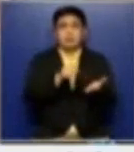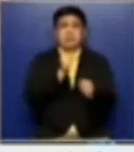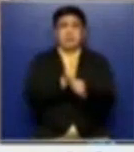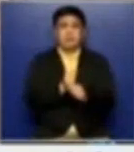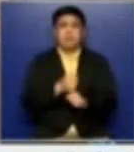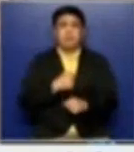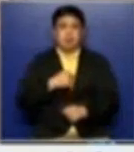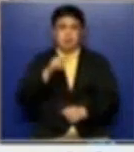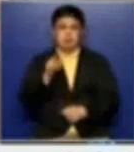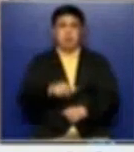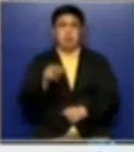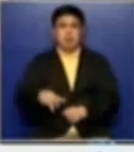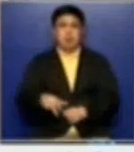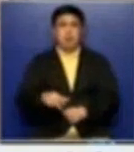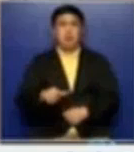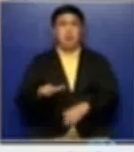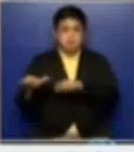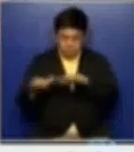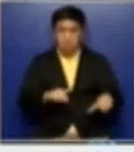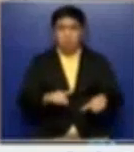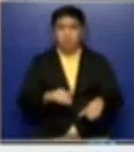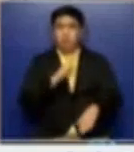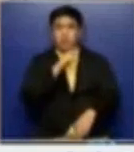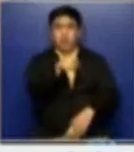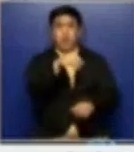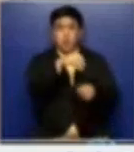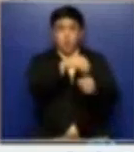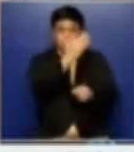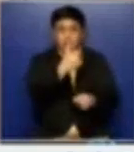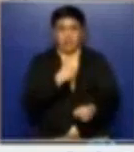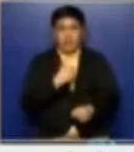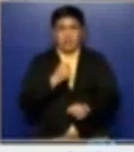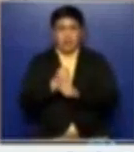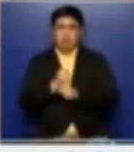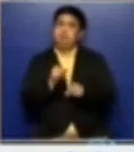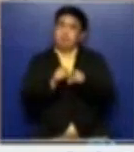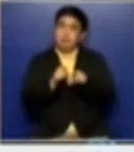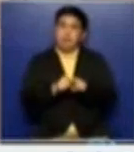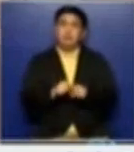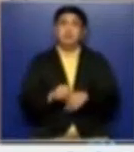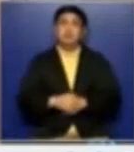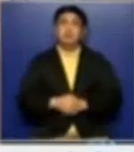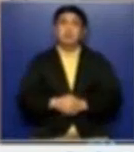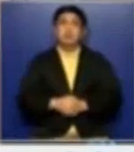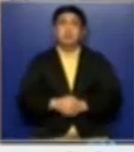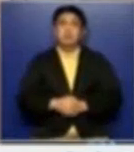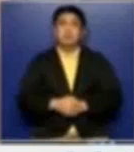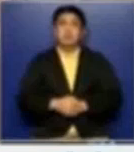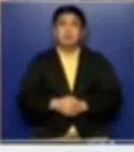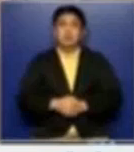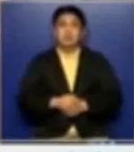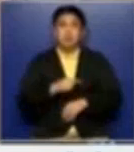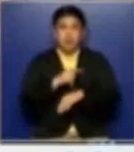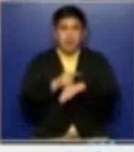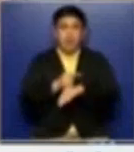อมครับท่านอยู่ก่อนท่านทำก่อนวันพวกผมเป็นต่อพวกผมก็จะทำผมก็ใช้เวล